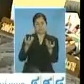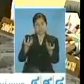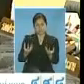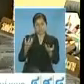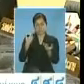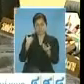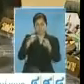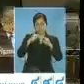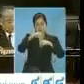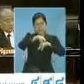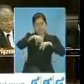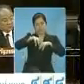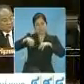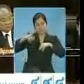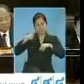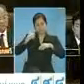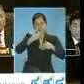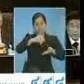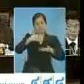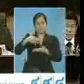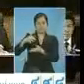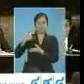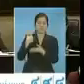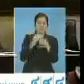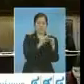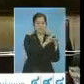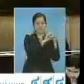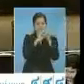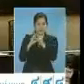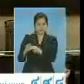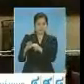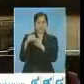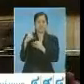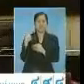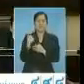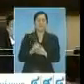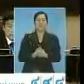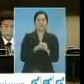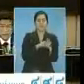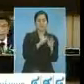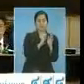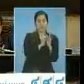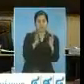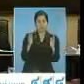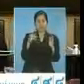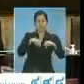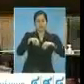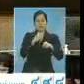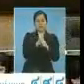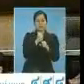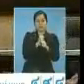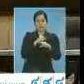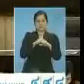และการส่งออกอย่างเชื่อมต่อกันนั้นก็จะทำให้ระยะเวลาต่างๆนั้นลดรวดเร็ว